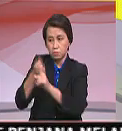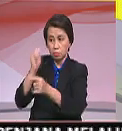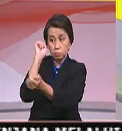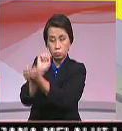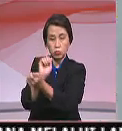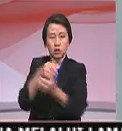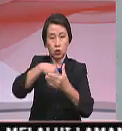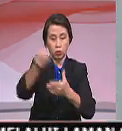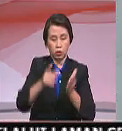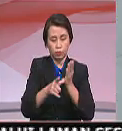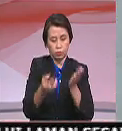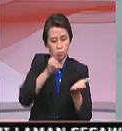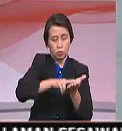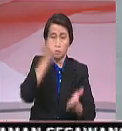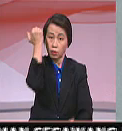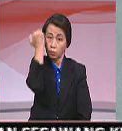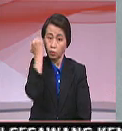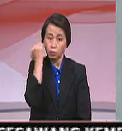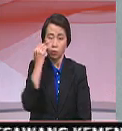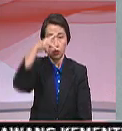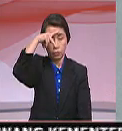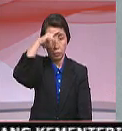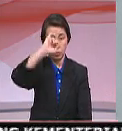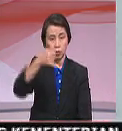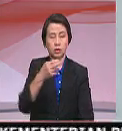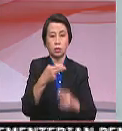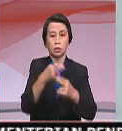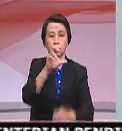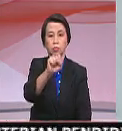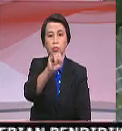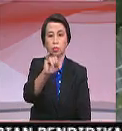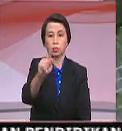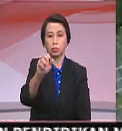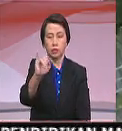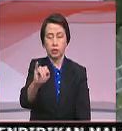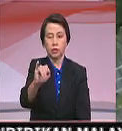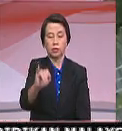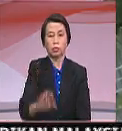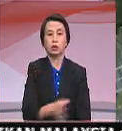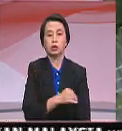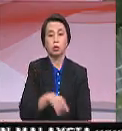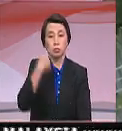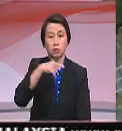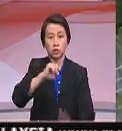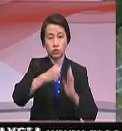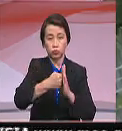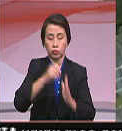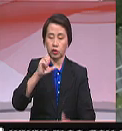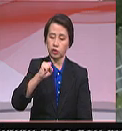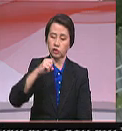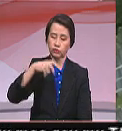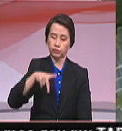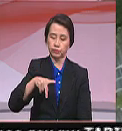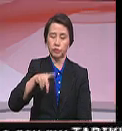itu dikeluarkan penolong pendaftar Mahkamah Magistrate Putrajaya Siti Roslizawati Muhammad Zanin. Menurut sumber Suruhanjaya